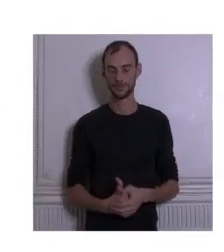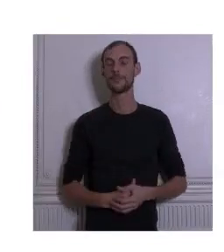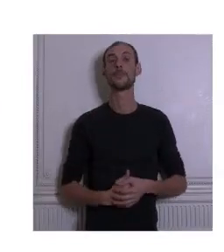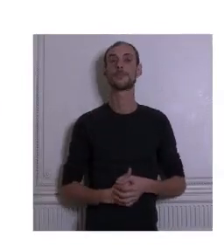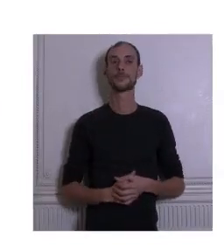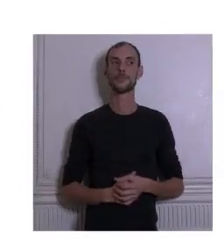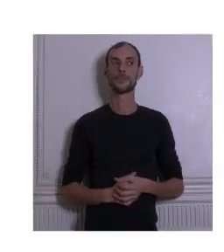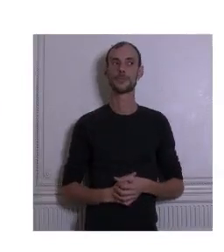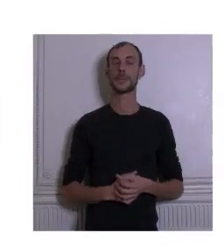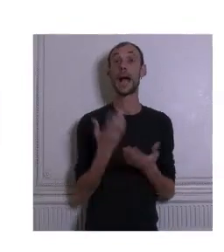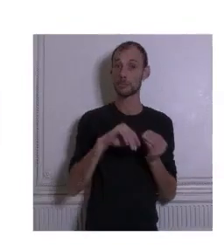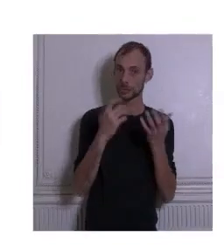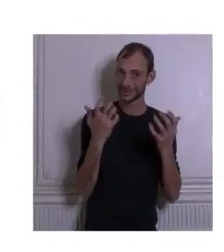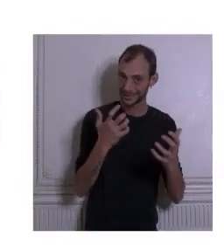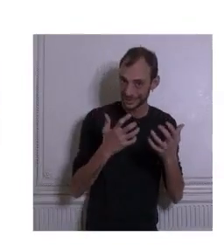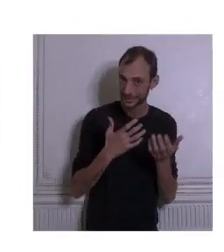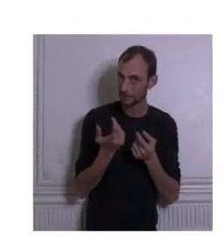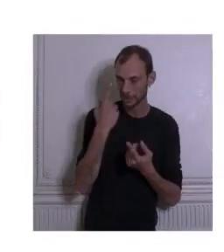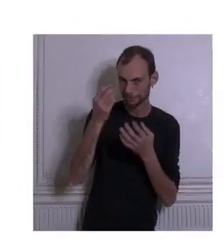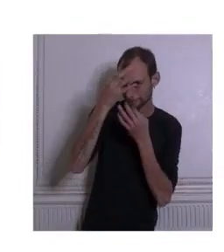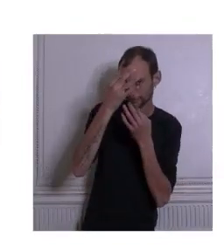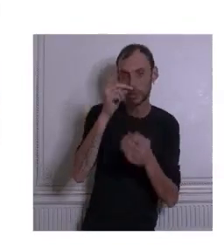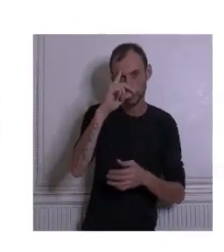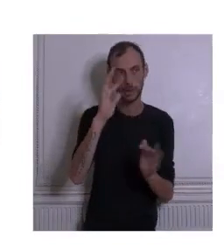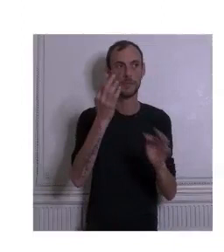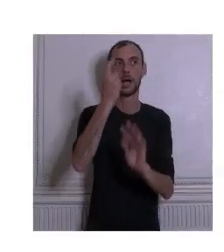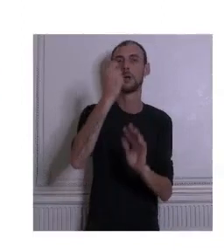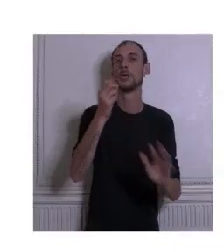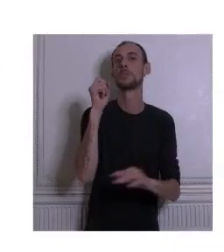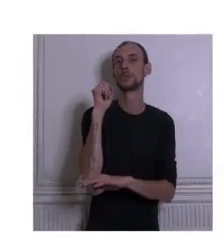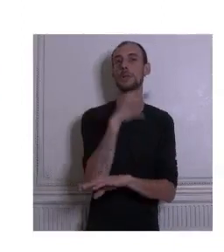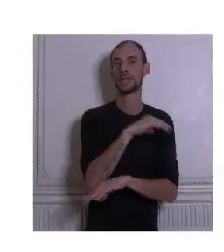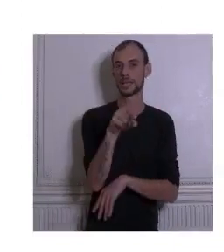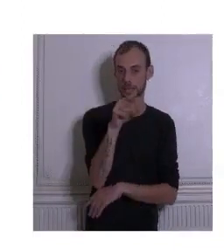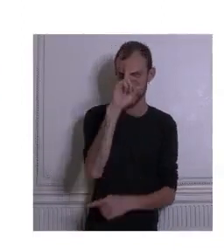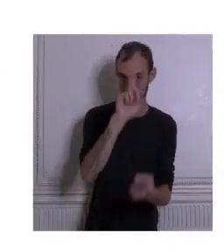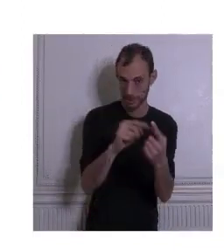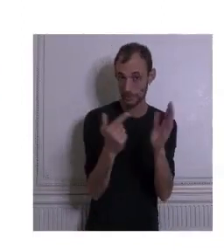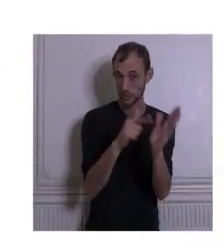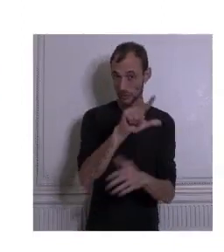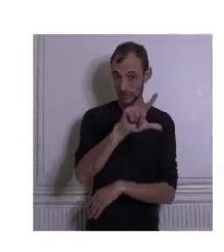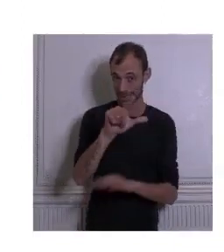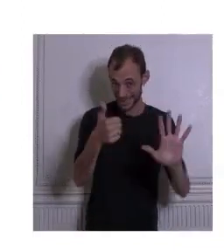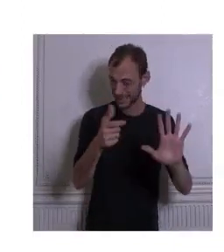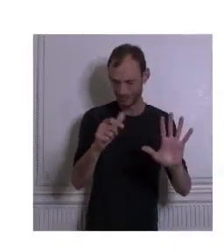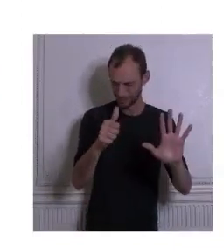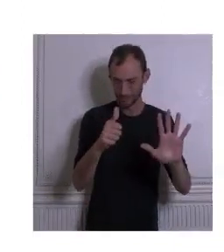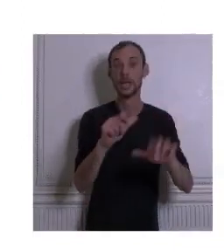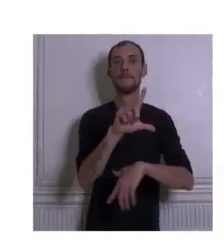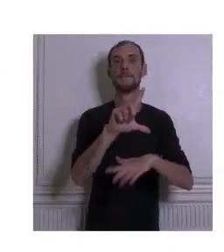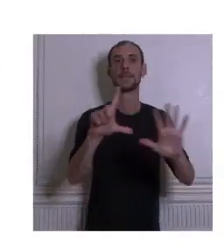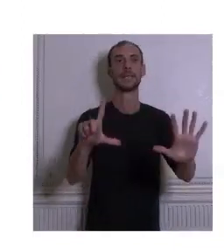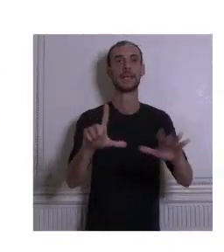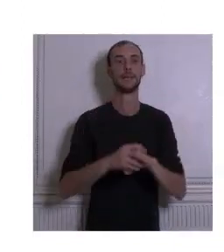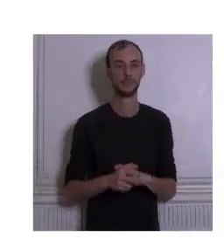veux vous le répéter, Madame Ramy, dans le cadre du Grand Pex Auto Margaux, ben on ne peut pas mettre de double vitrage. C'est pas qu'on ne veut pas. Hein. On a posé la